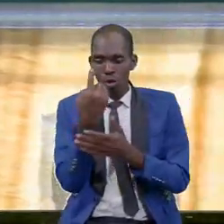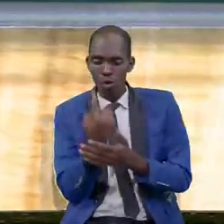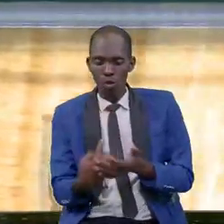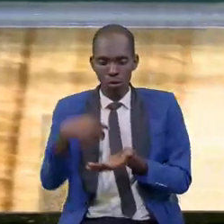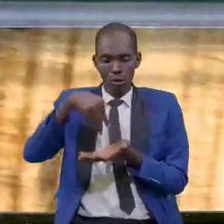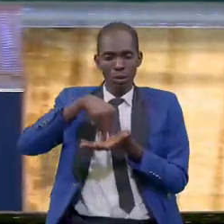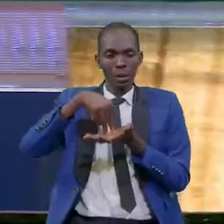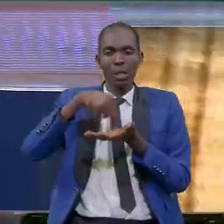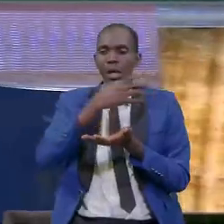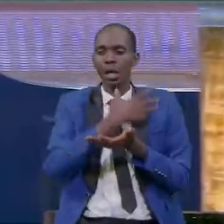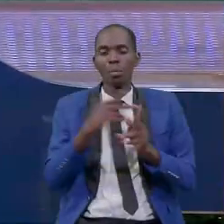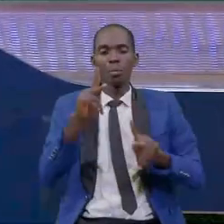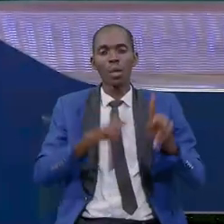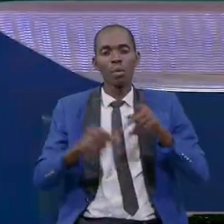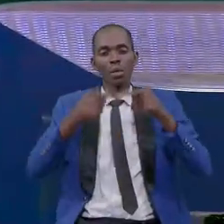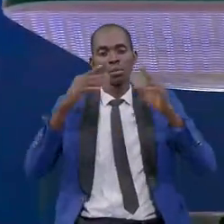meure. »